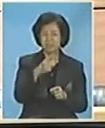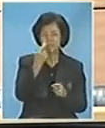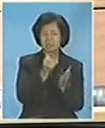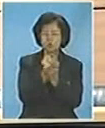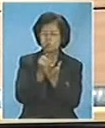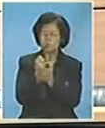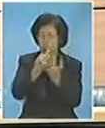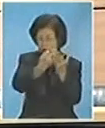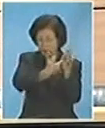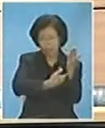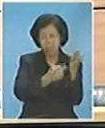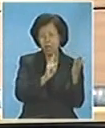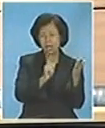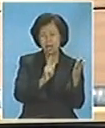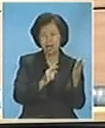ล